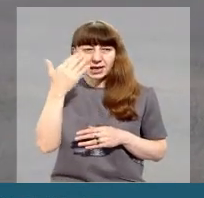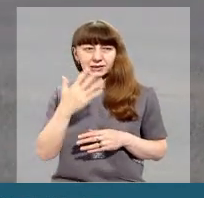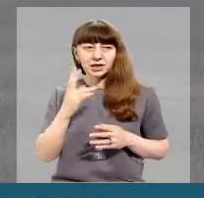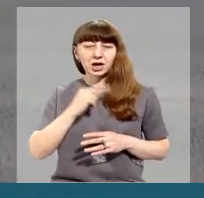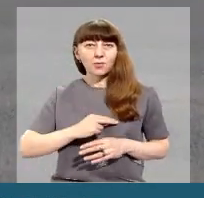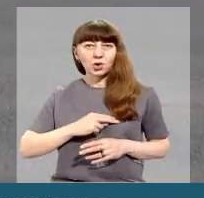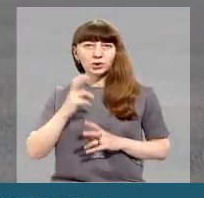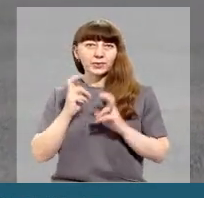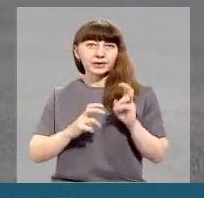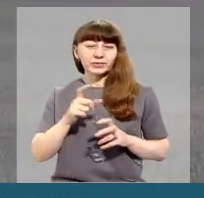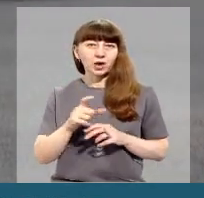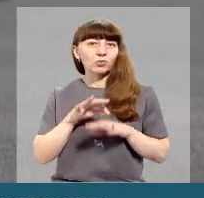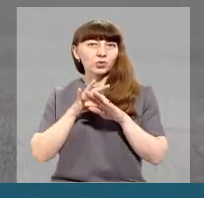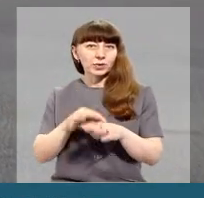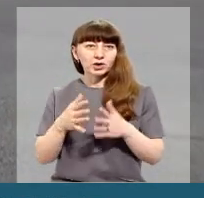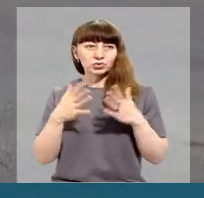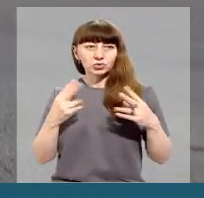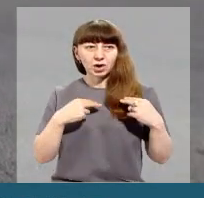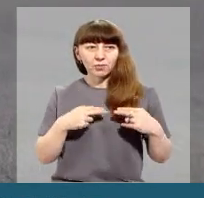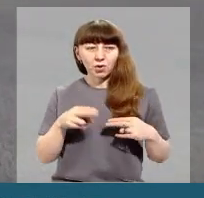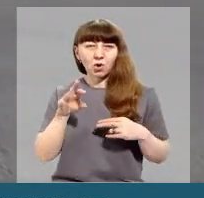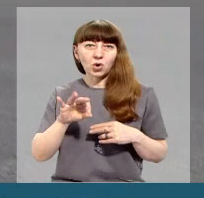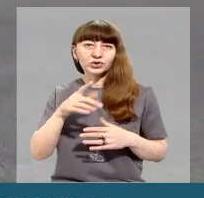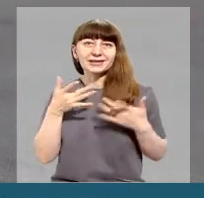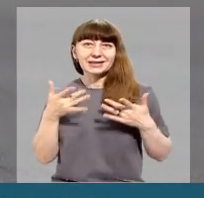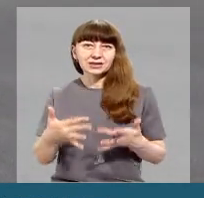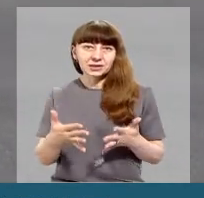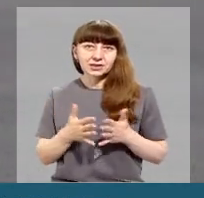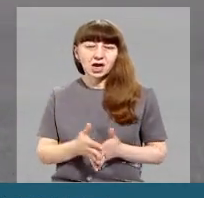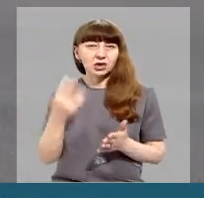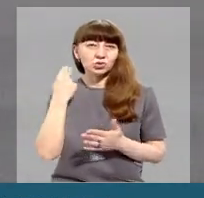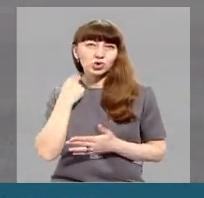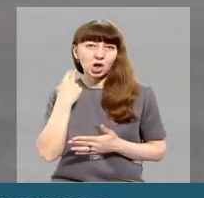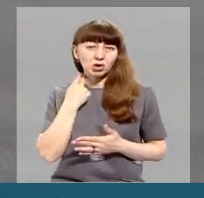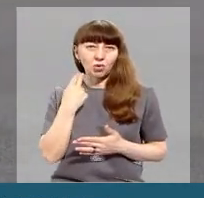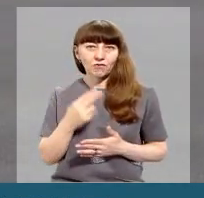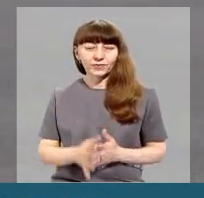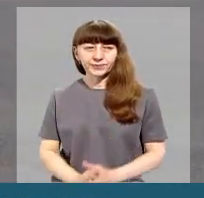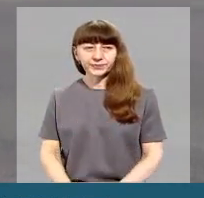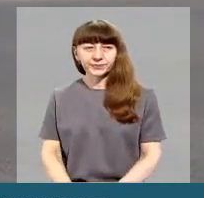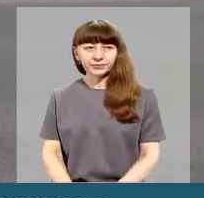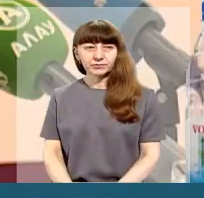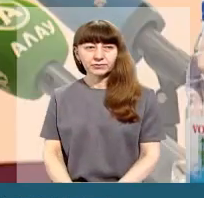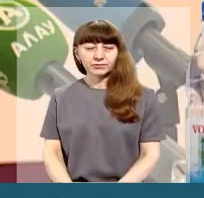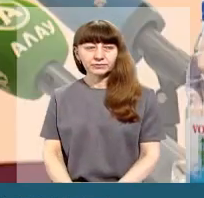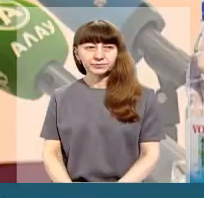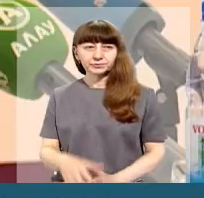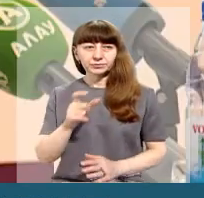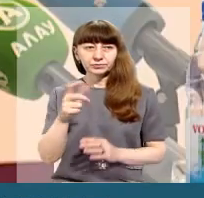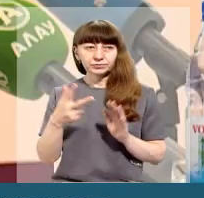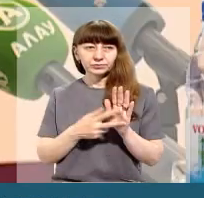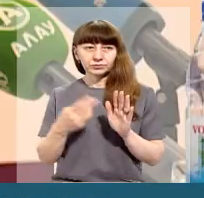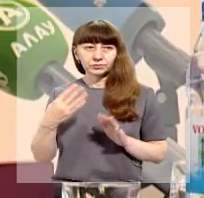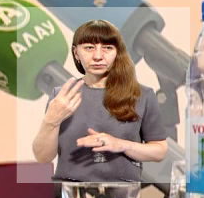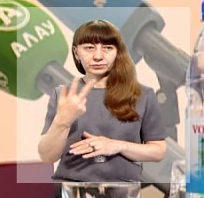работники предприятий планируют проводить масштабную работу по принудительному взысканию имеющейся задолженности. Население 843